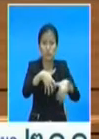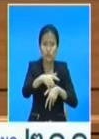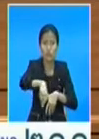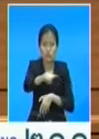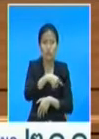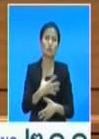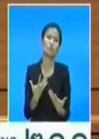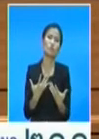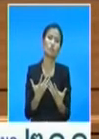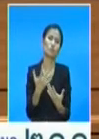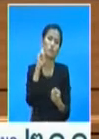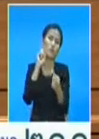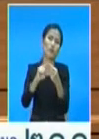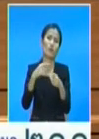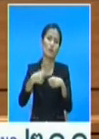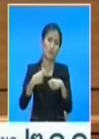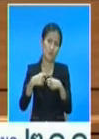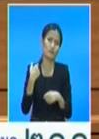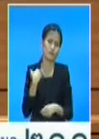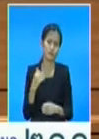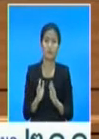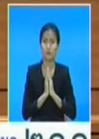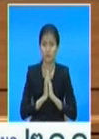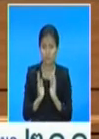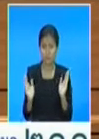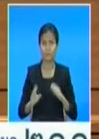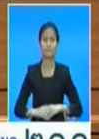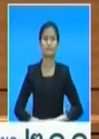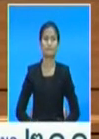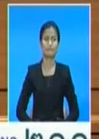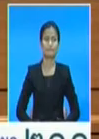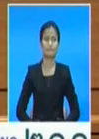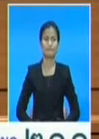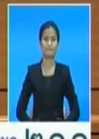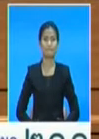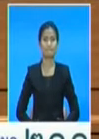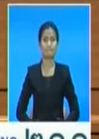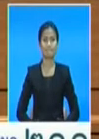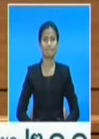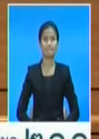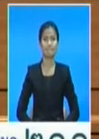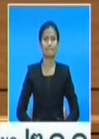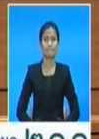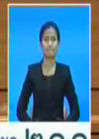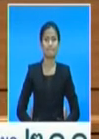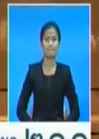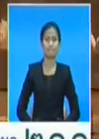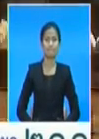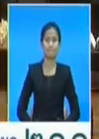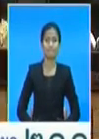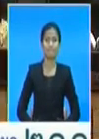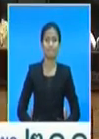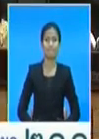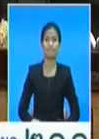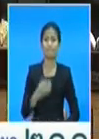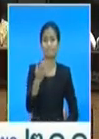บผลเนี่ยค่อนข้างจะลำบากกราบขอบคุณท่านประธานมากครับ ก็เป็นประโยชน์มากนะครับเชิญท่านพลตำรวจโทอํ